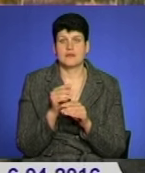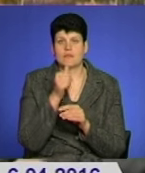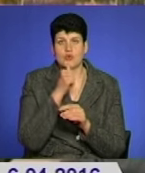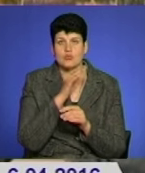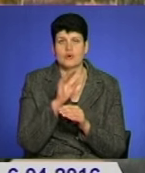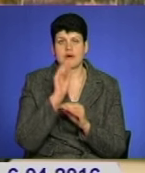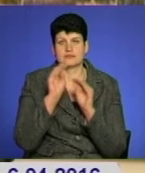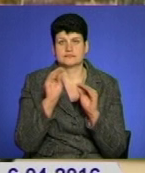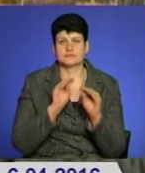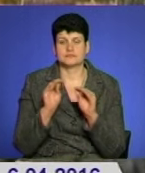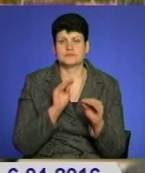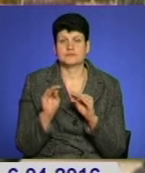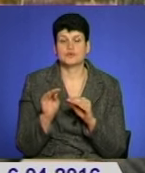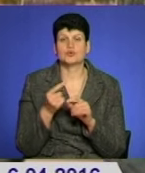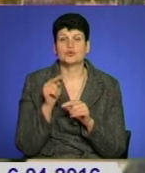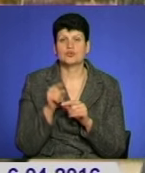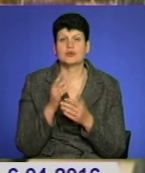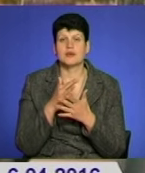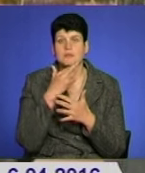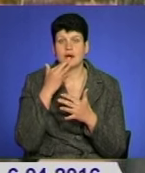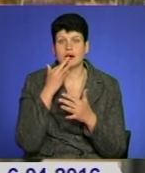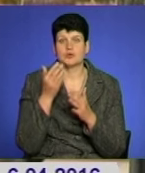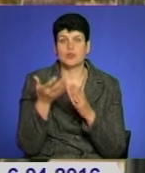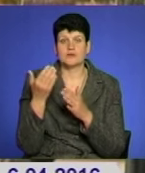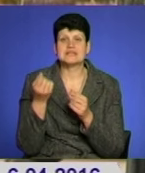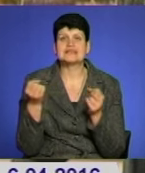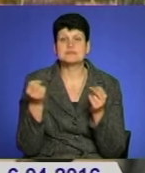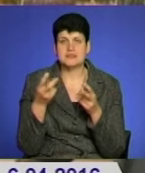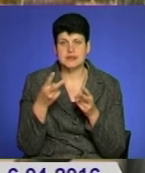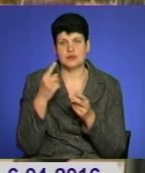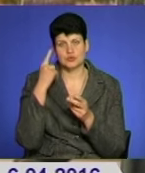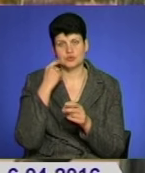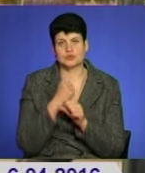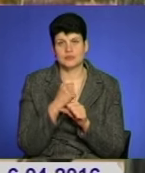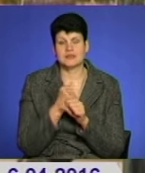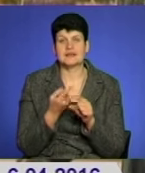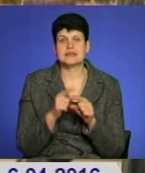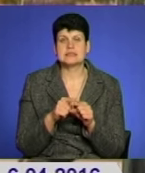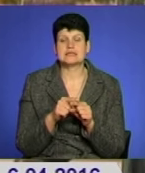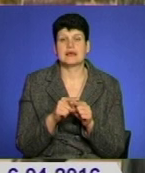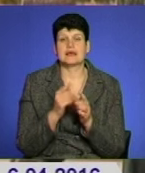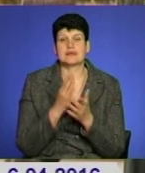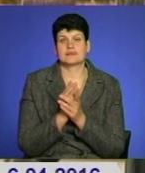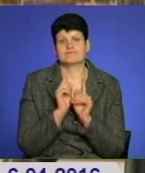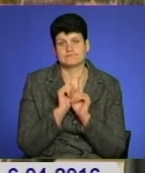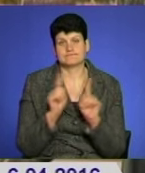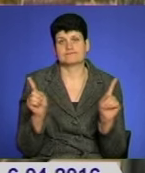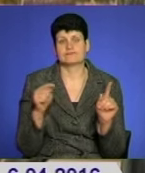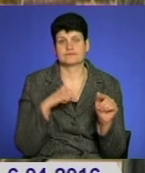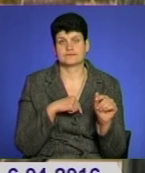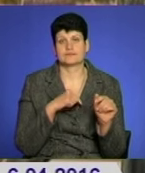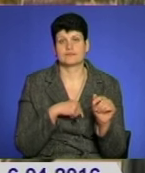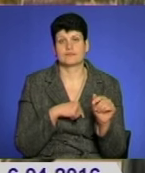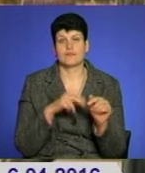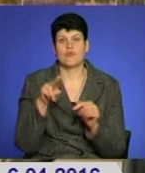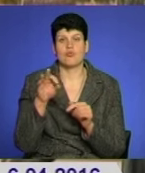мозаїку, виліплюю, і тому багато пропусків. Це так спеціально задумано, і це так характерний така